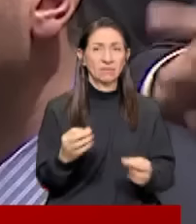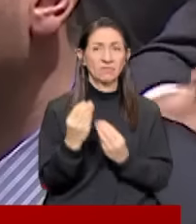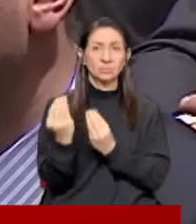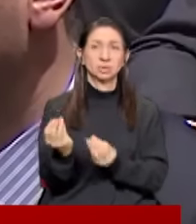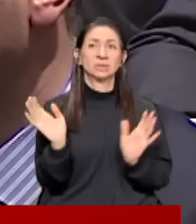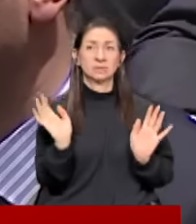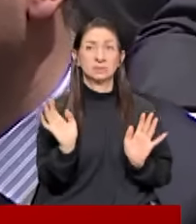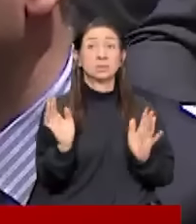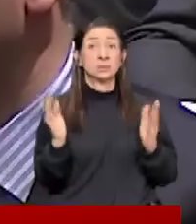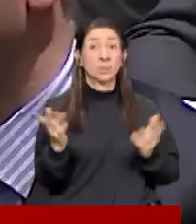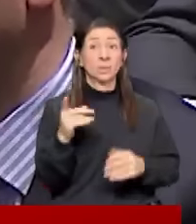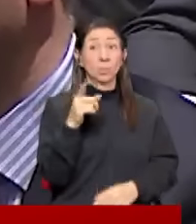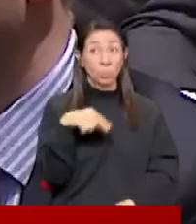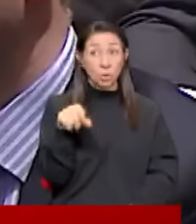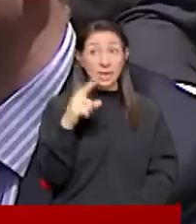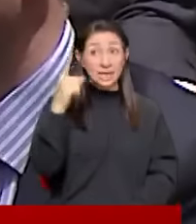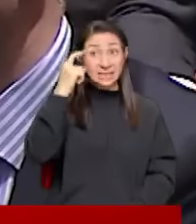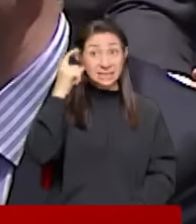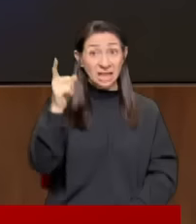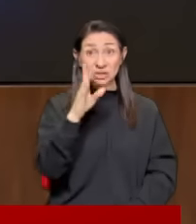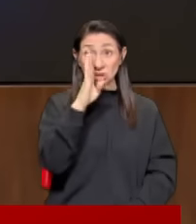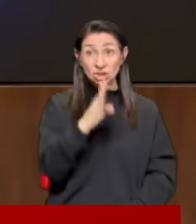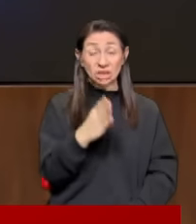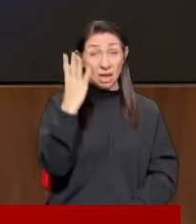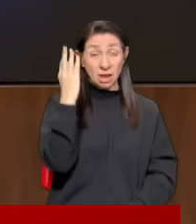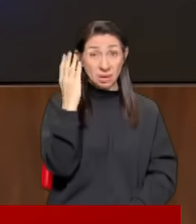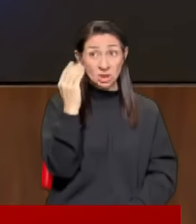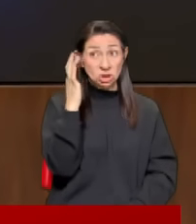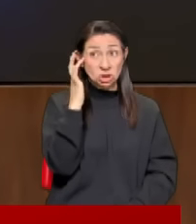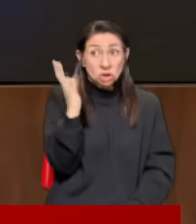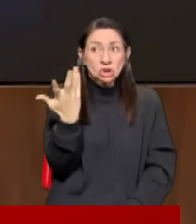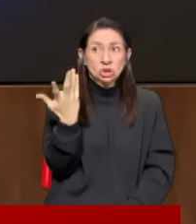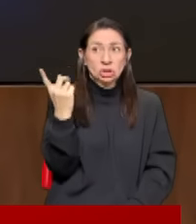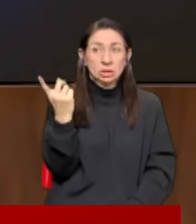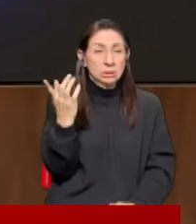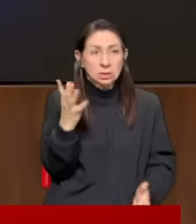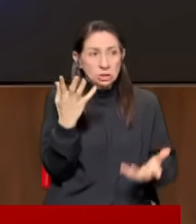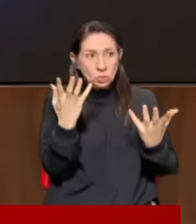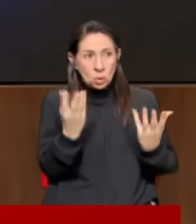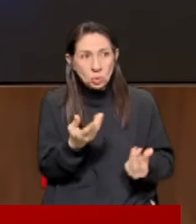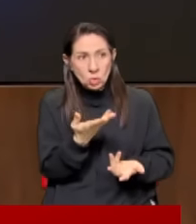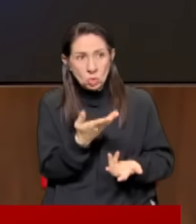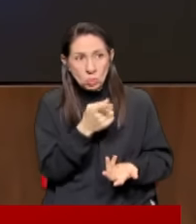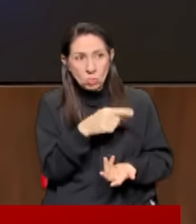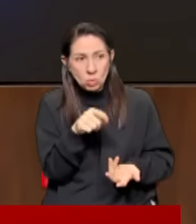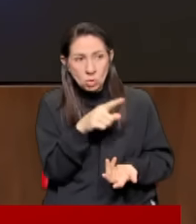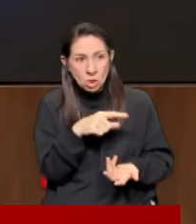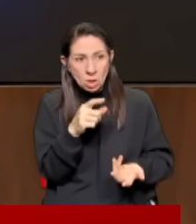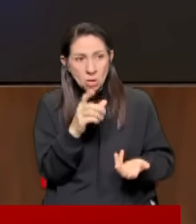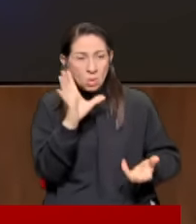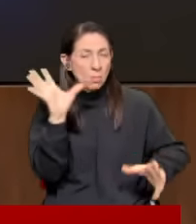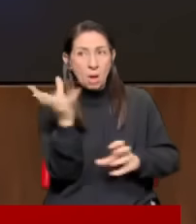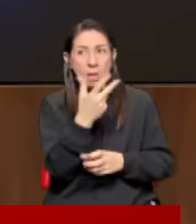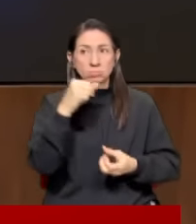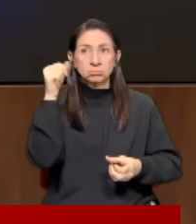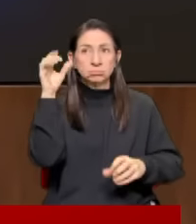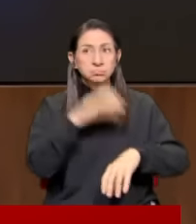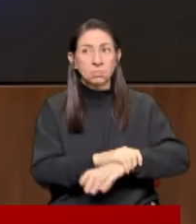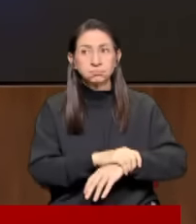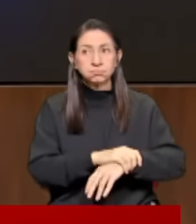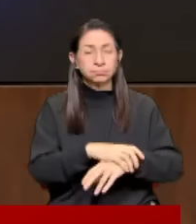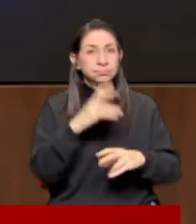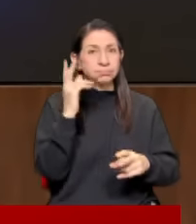vermiştir. Tabii bu İsrail'i ciddi manada şaşırtmıştır. Nasıl oldu da bunları toparladınız,